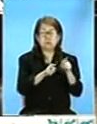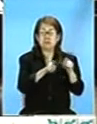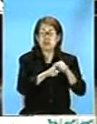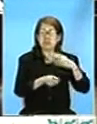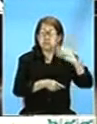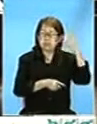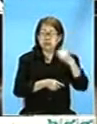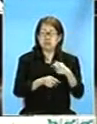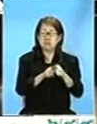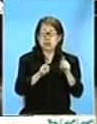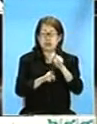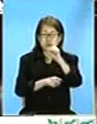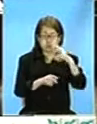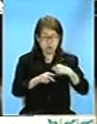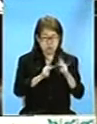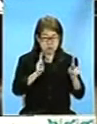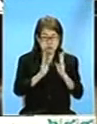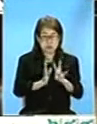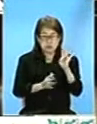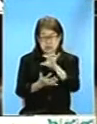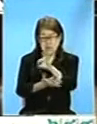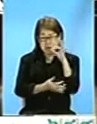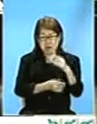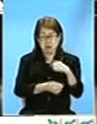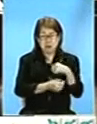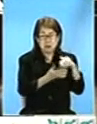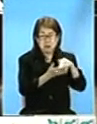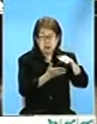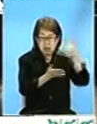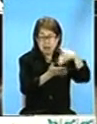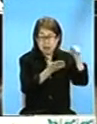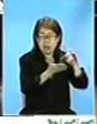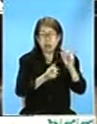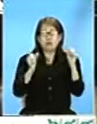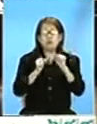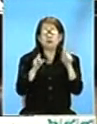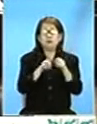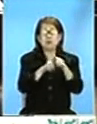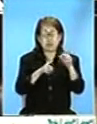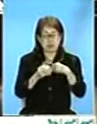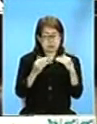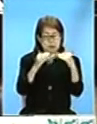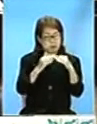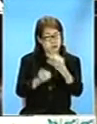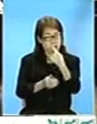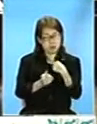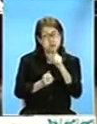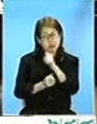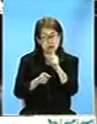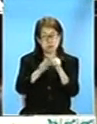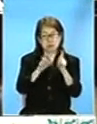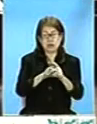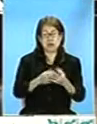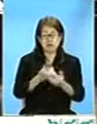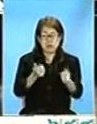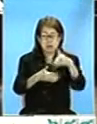ถอนคนที่สรรหาท่านเข้ามาไหมแต่ถ้าเลือกมาจากประชาชนนะครับท่านไม่ต้องห่วงสวเขาจะมีความภาคภูมิใจว่าเข